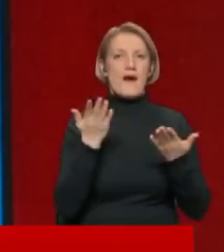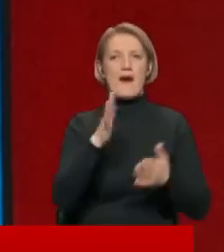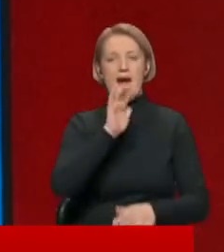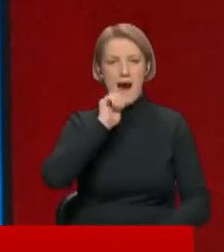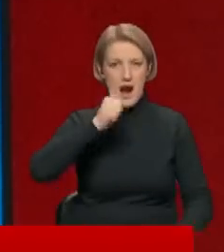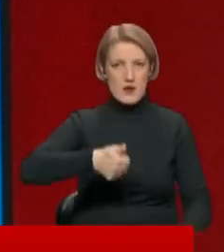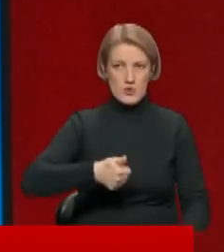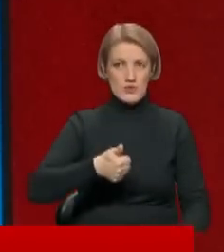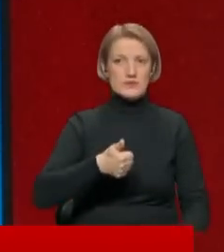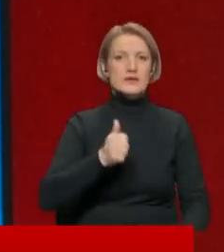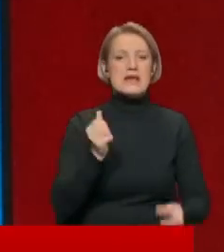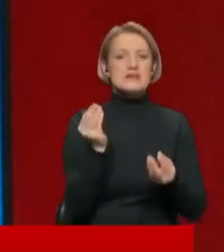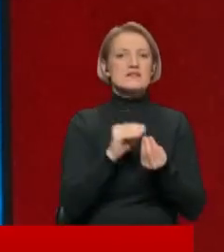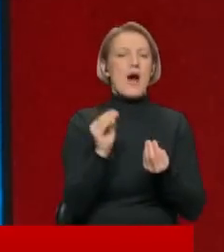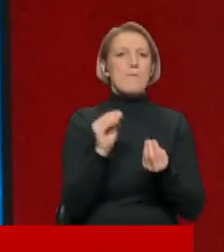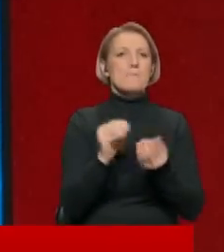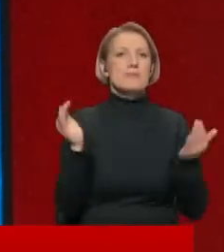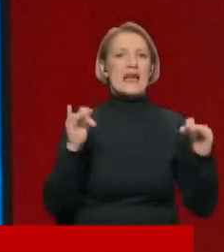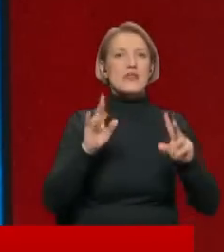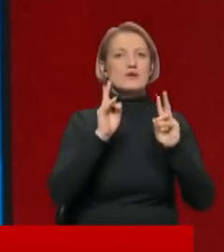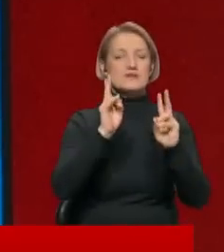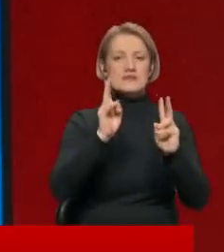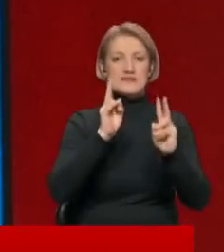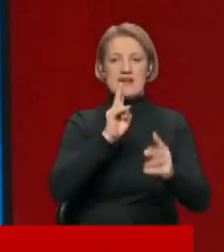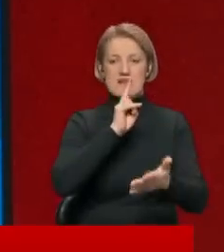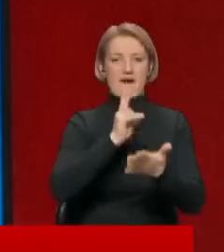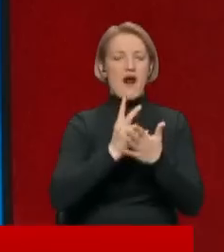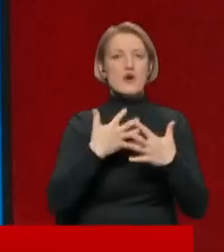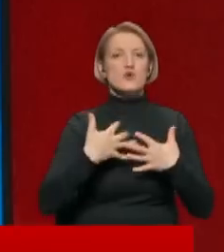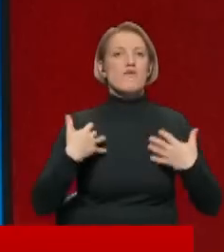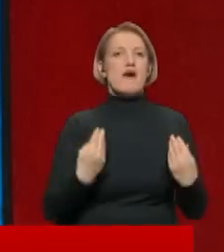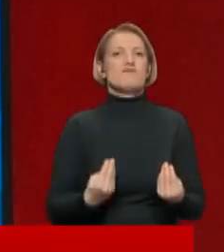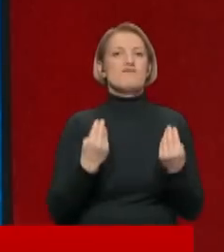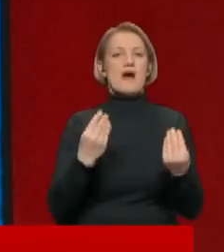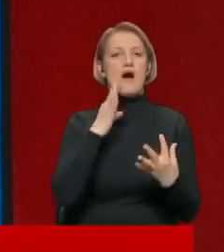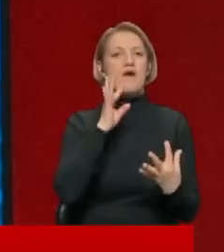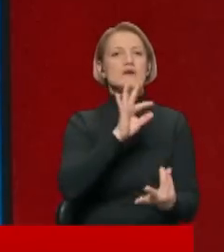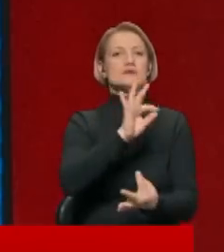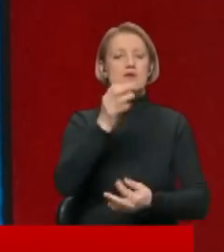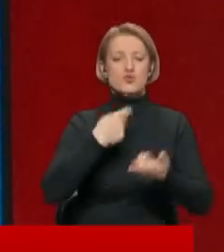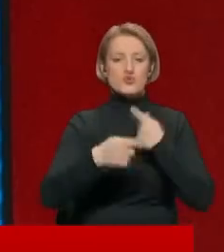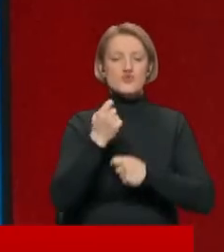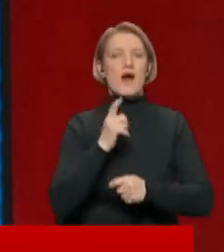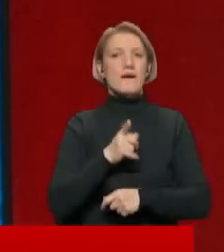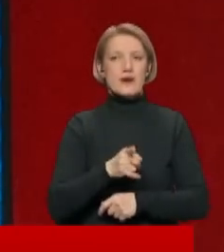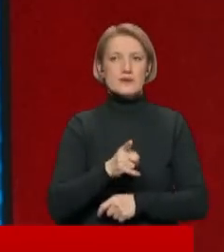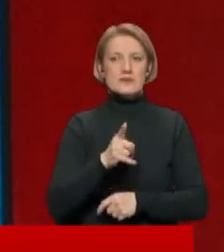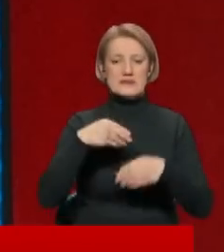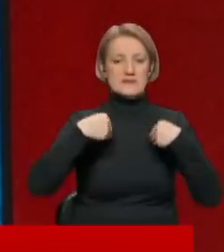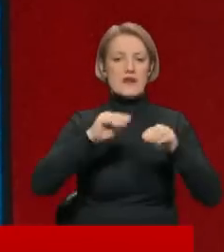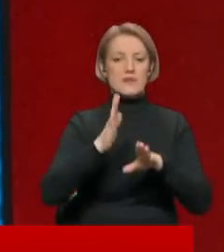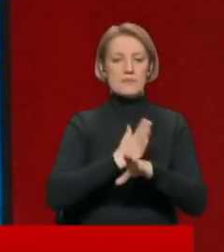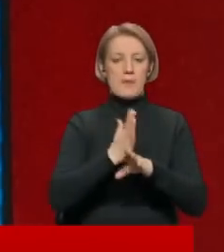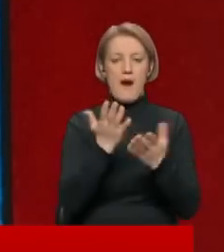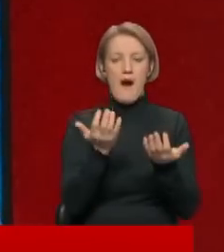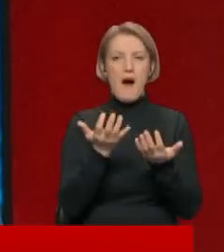her gün zam geliyor Çünkü siz istikrarlı güven veren insanlar Tüccar esnaf sattığı